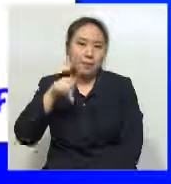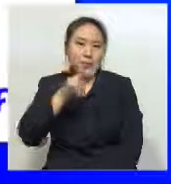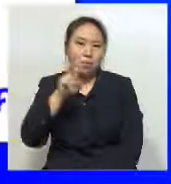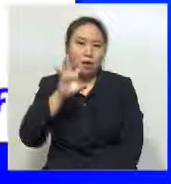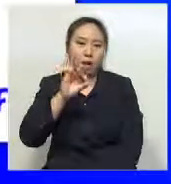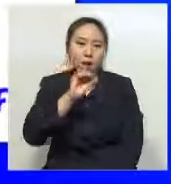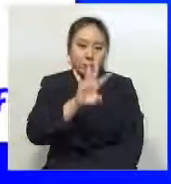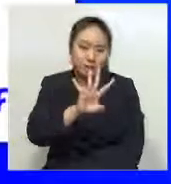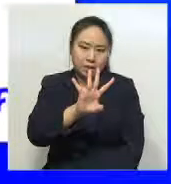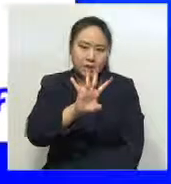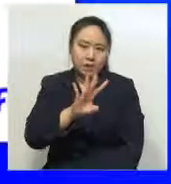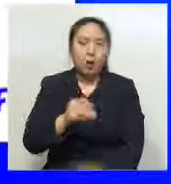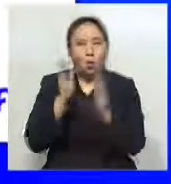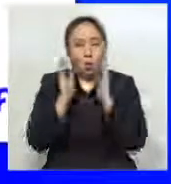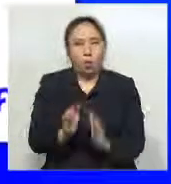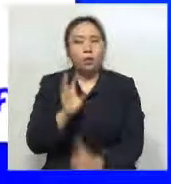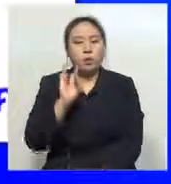25,294 ครัวเรือน